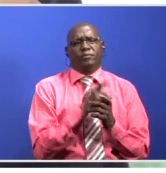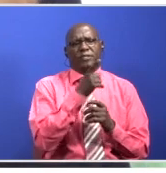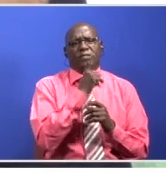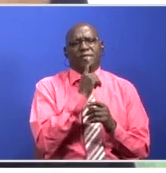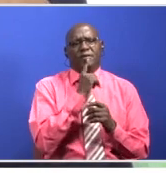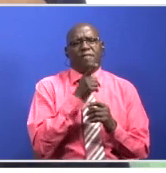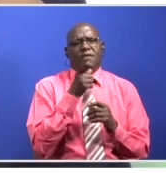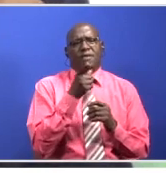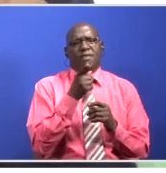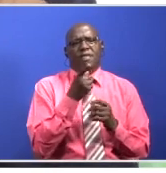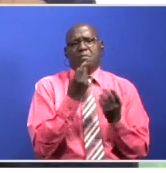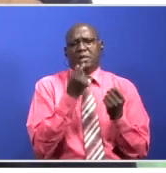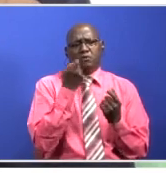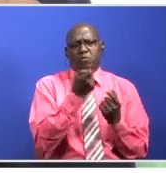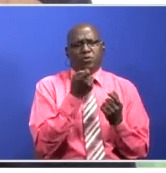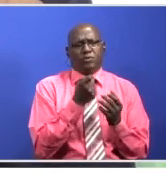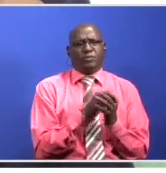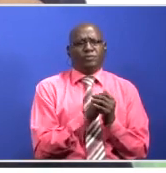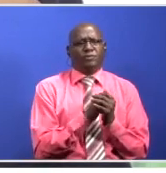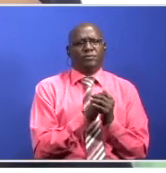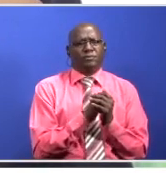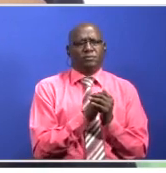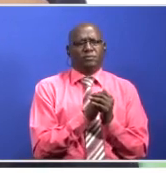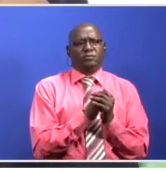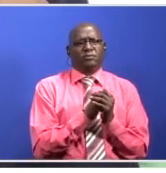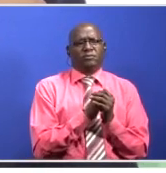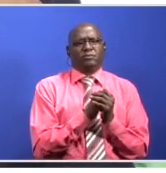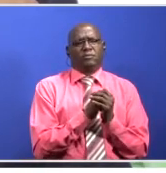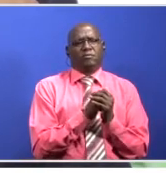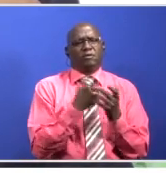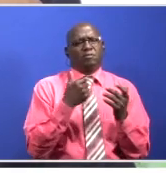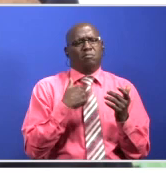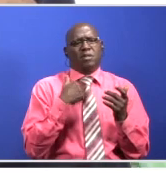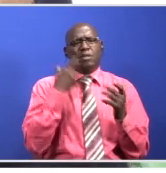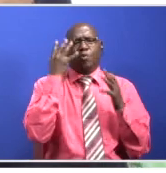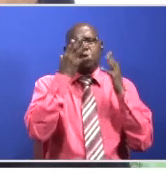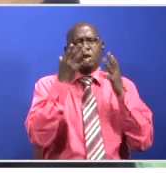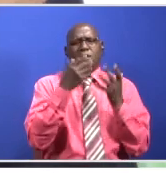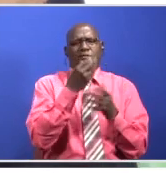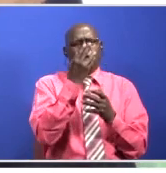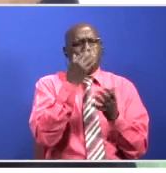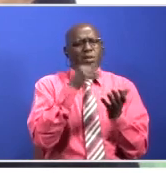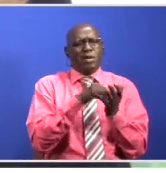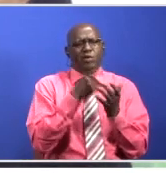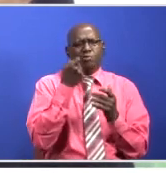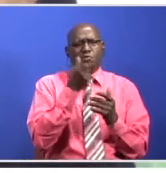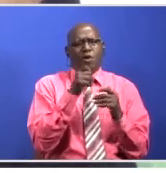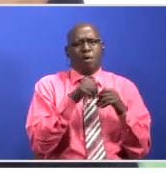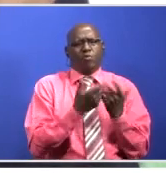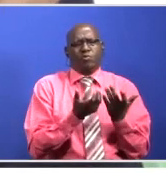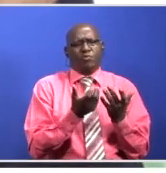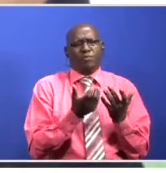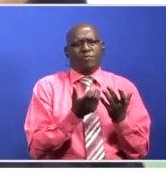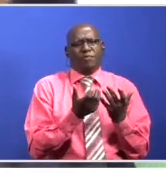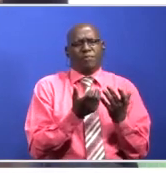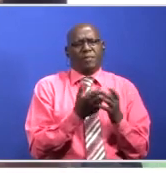Akaniambia hiyo pesa kidogo sana. Sasa mimi nikashindwa, huyo ananiambia milioni 4 ni pesa kidogo, na